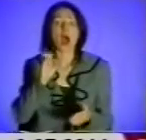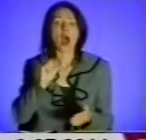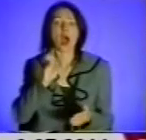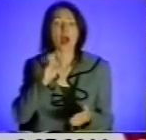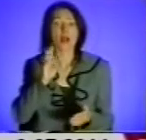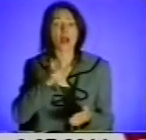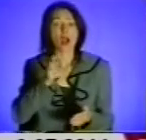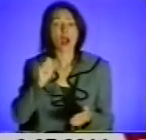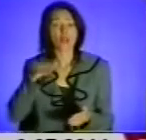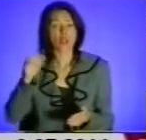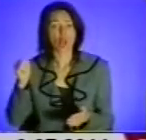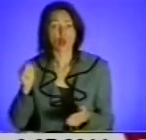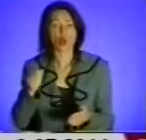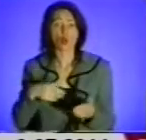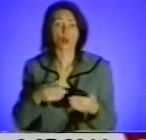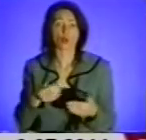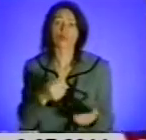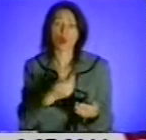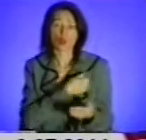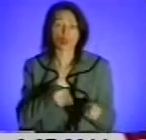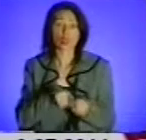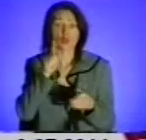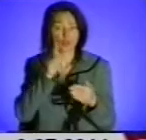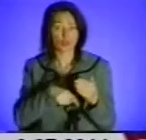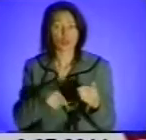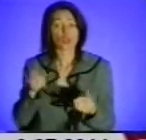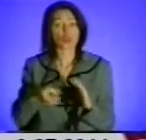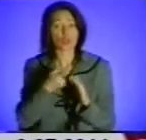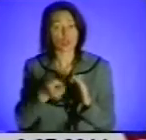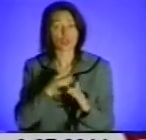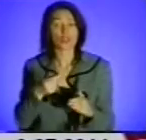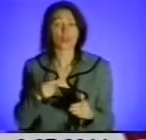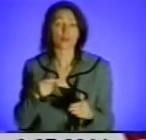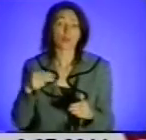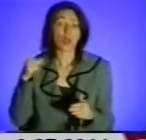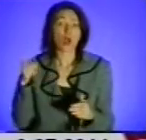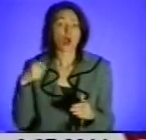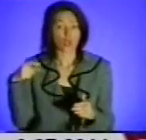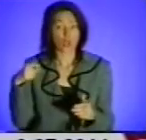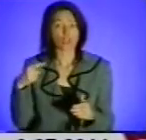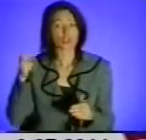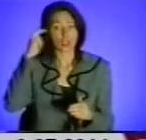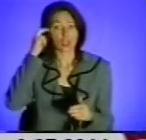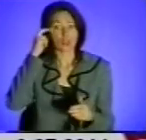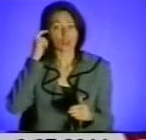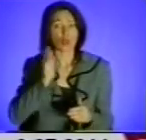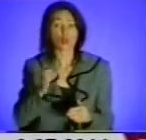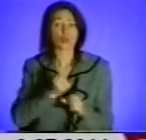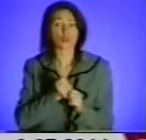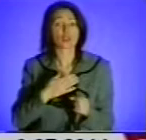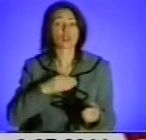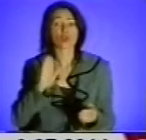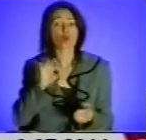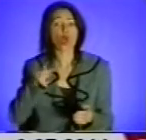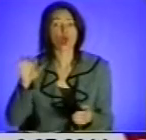організовані групи віруючих з Одещини, Донеччини, Вінниччини і Київщини. Будуть працювати наші волонтери, представники громадських